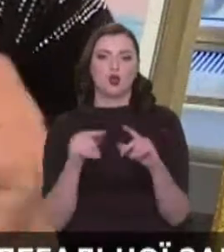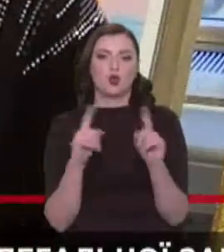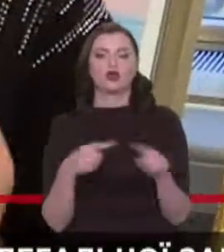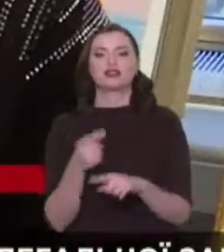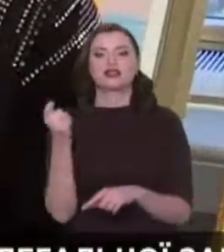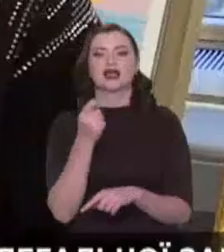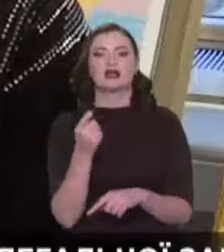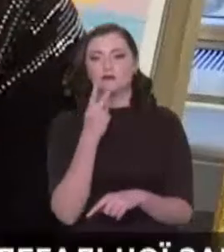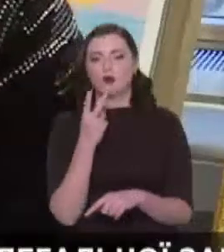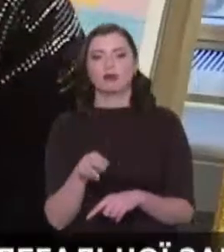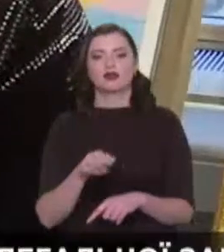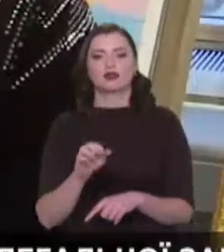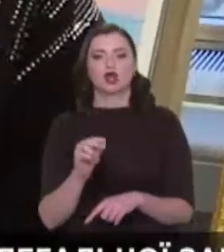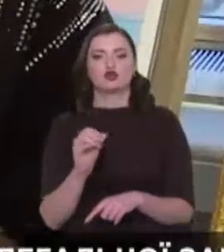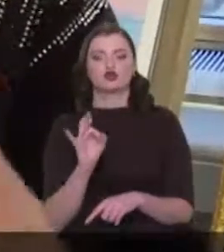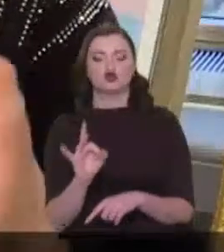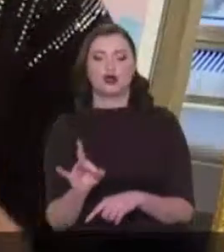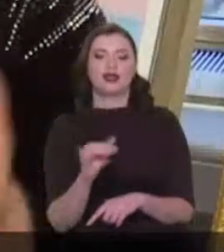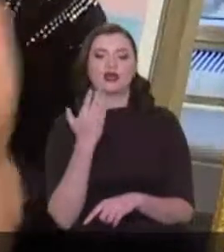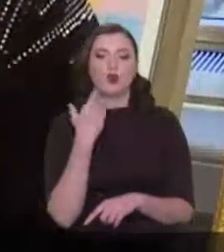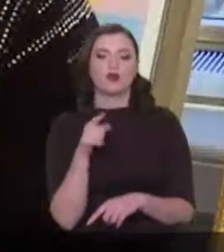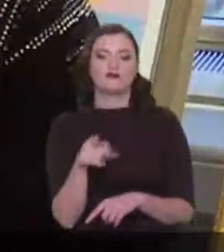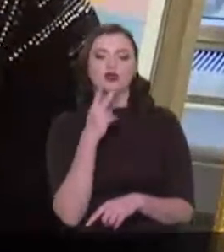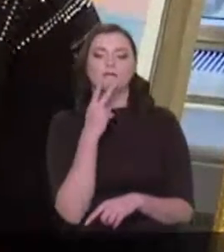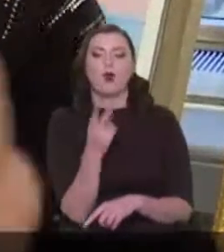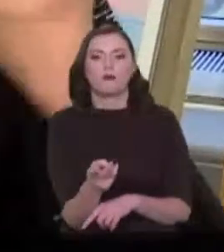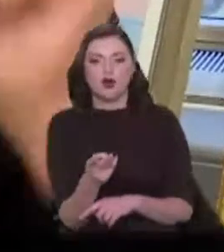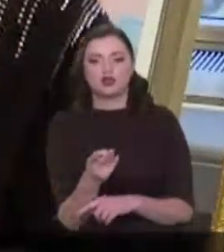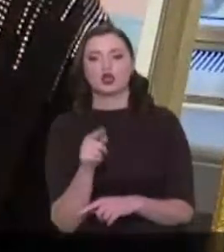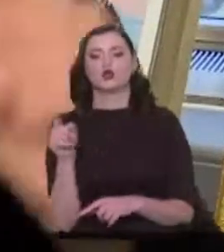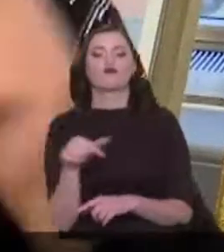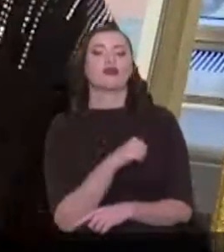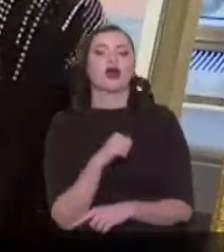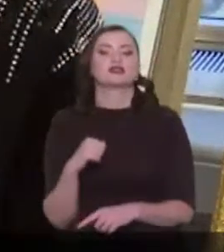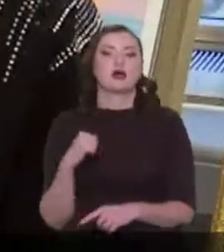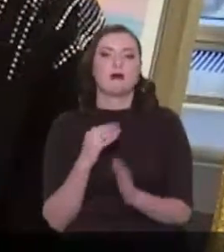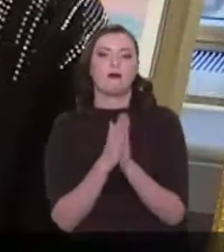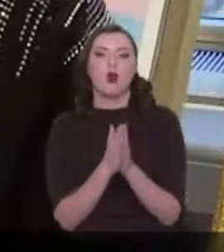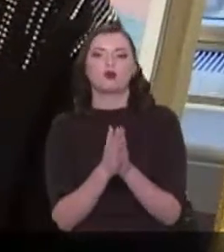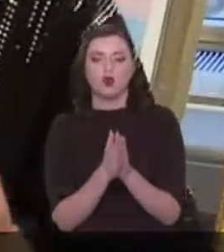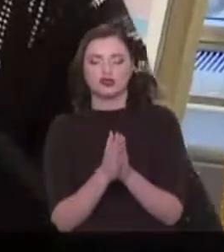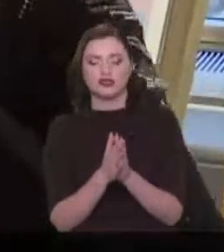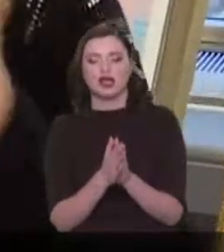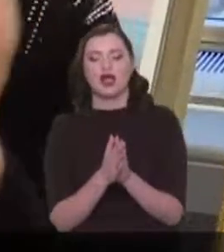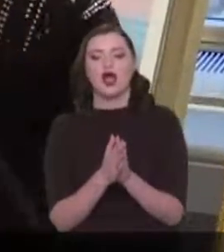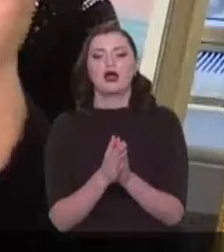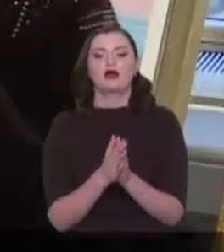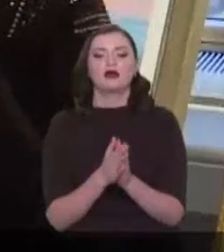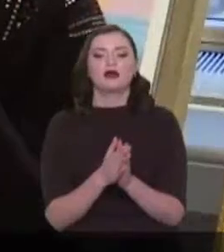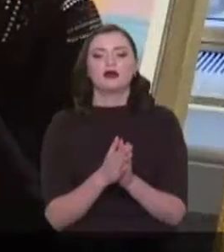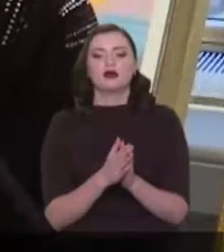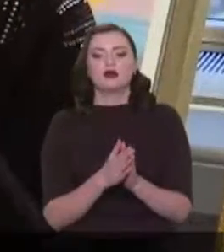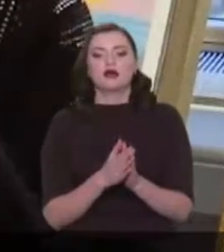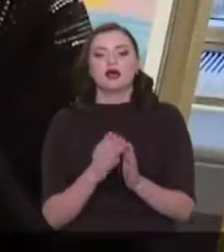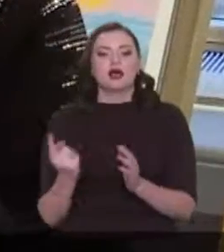картини побачила Маргарет Тетчер. І коли вона їх побачила, то вона сама попросила. І